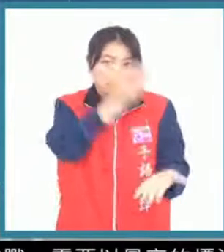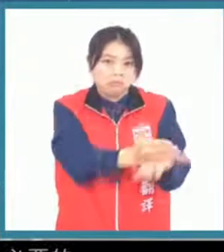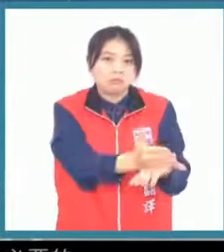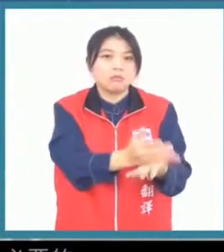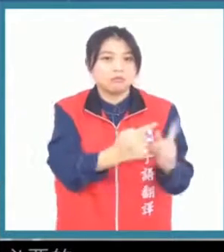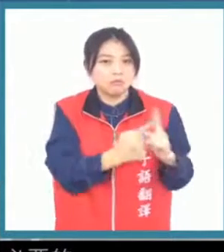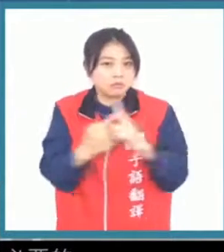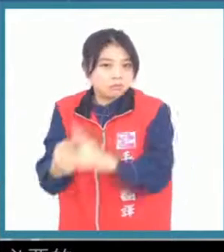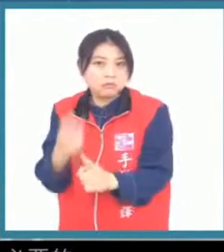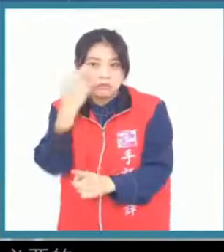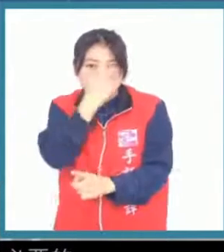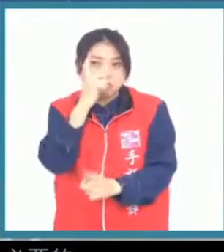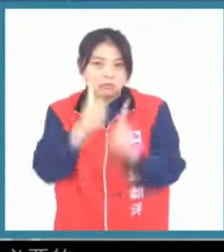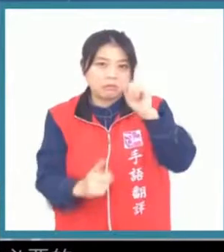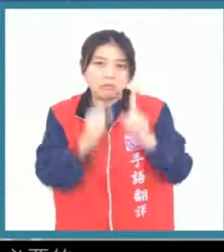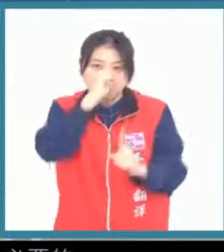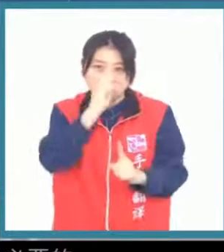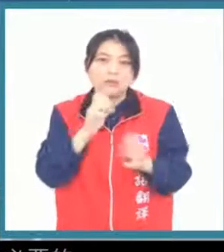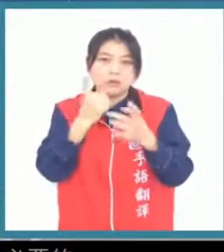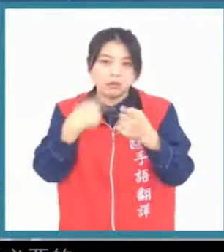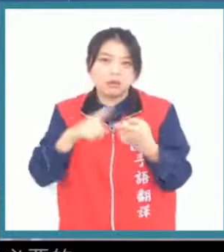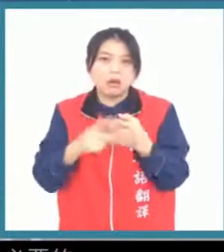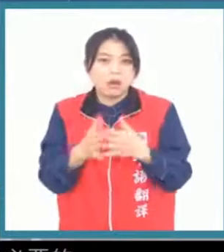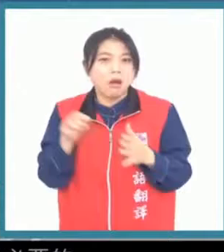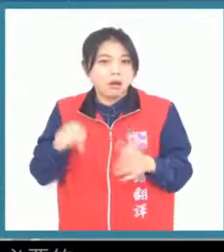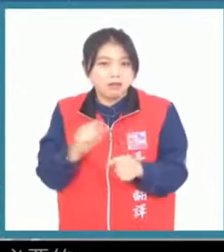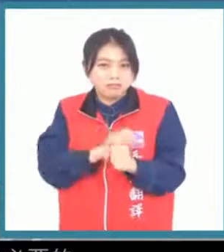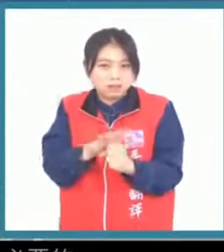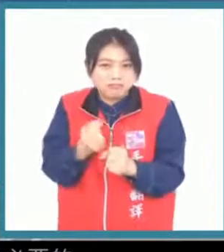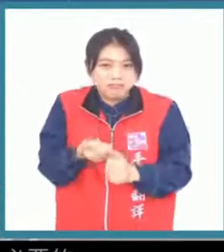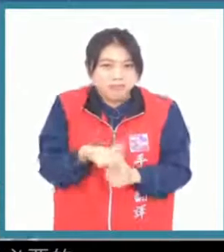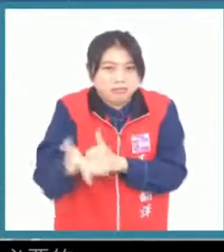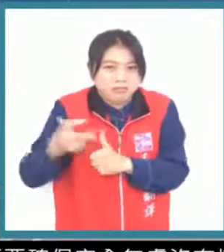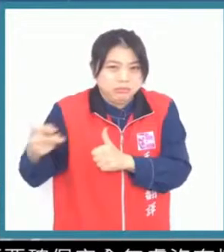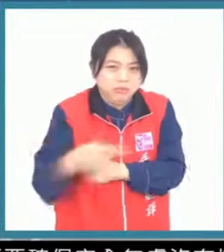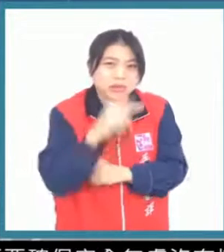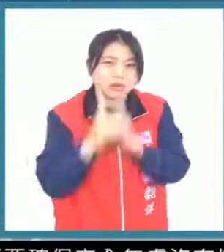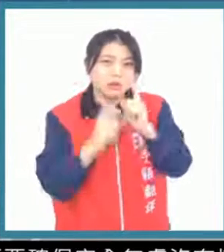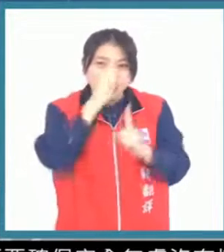保安全无虞，没有扩散的风险，才能够复工。